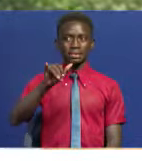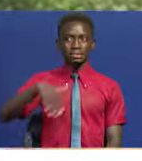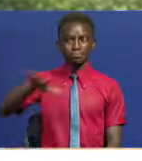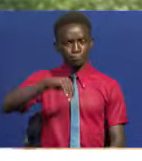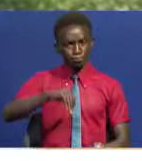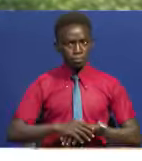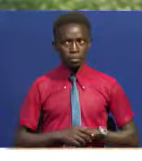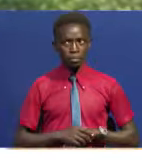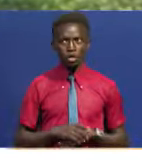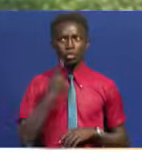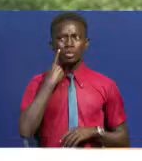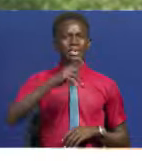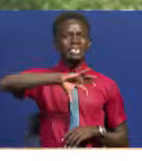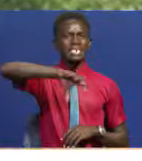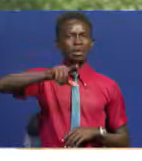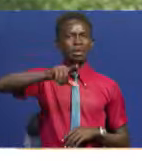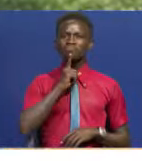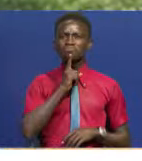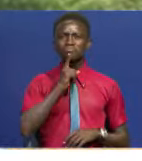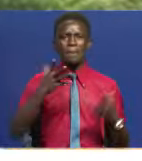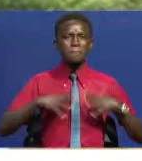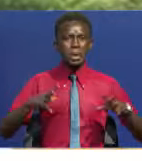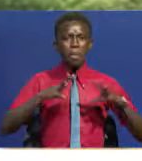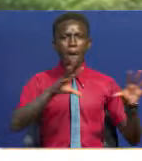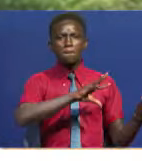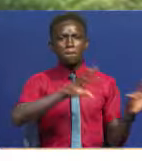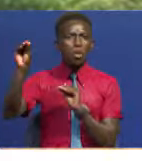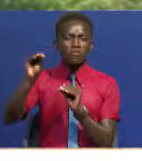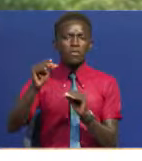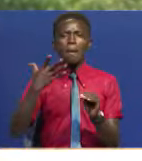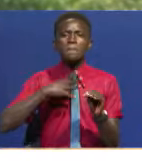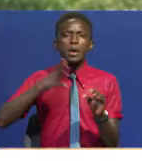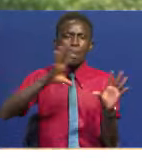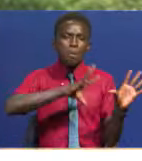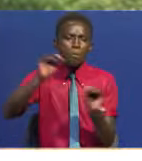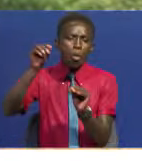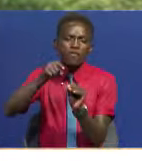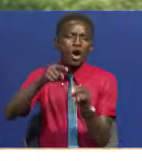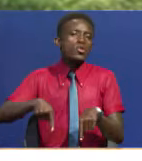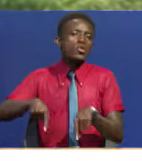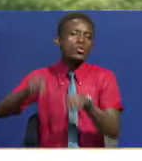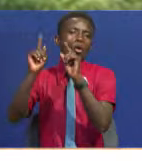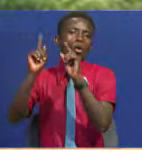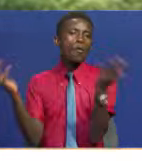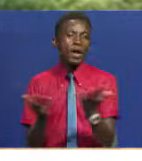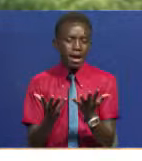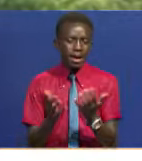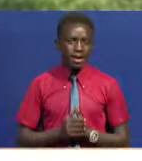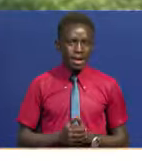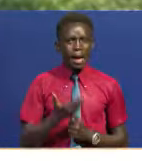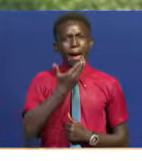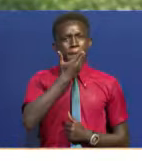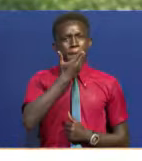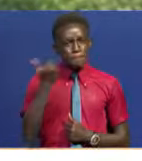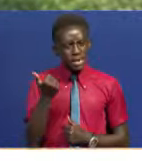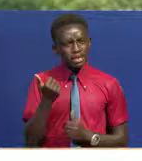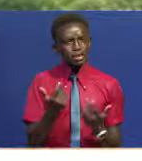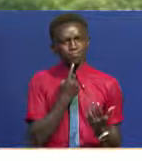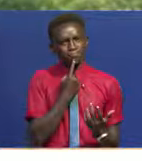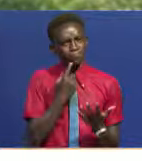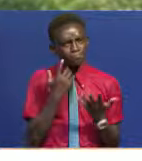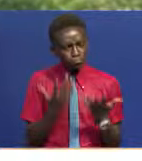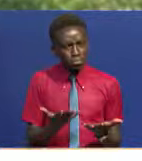muhame. Hii kuhama, watu wanahama wapi? Ni mzuri kuwa na mikakati mizuri ya tukiambia watu